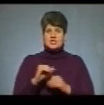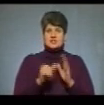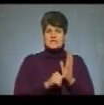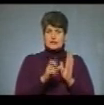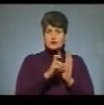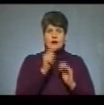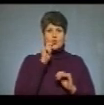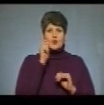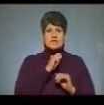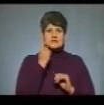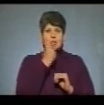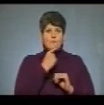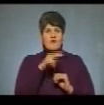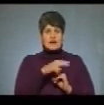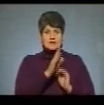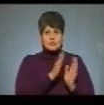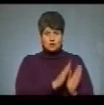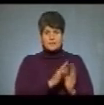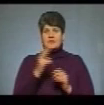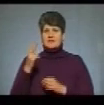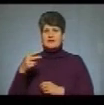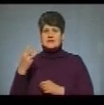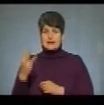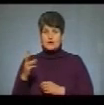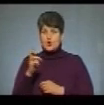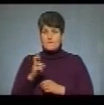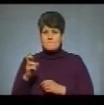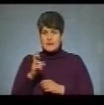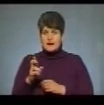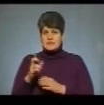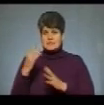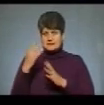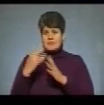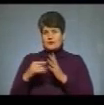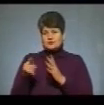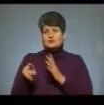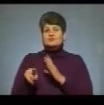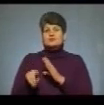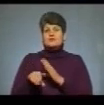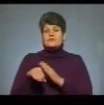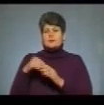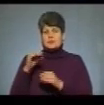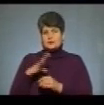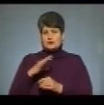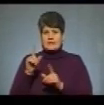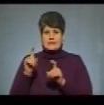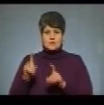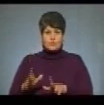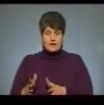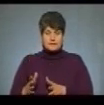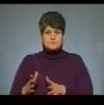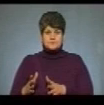з української мови і літератури і 23 березня з переліку тих предметів, які виносяться на тестування.